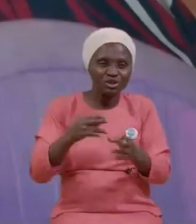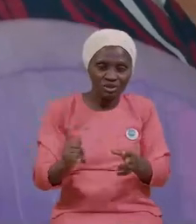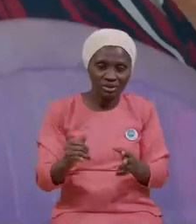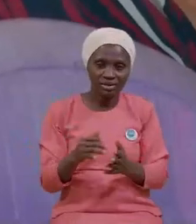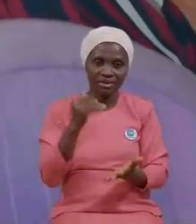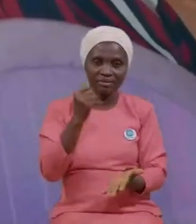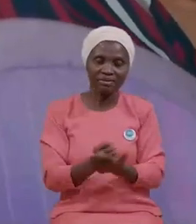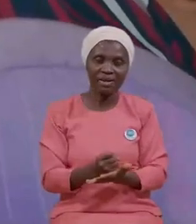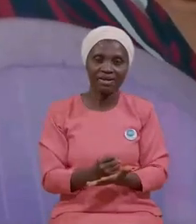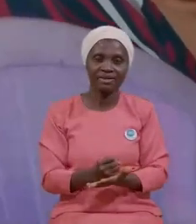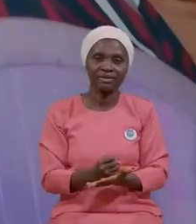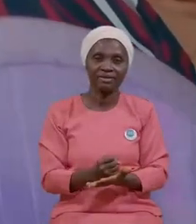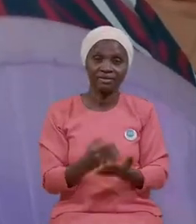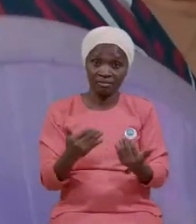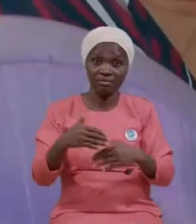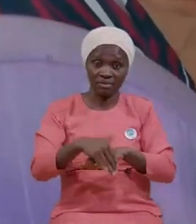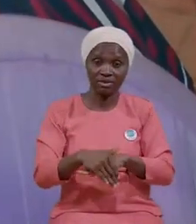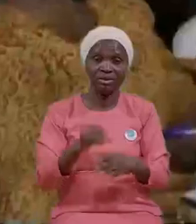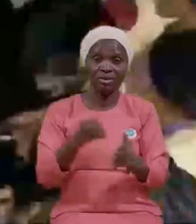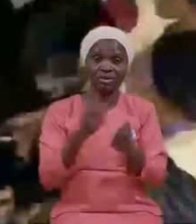Et ce soir, ça va arriver.